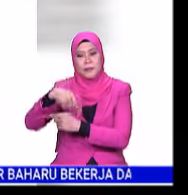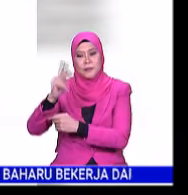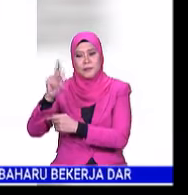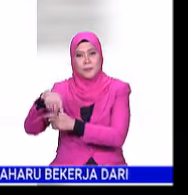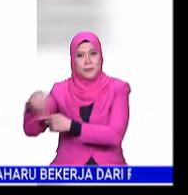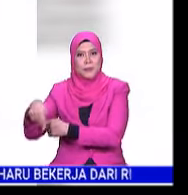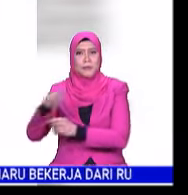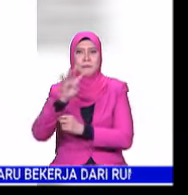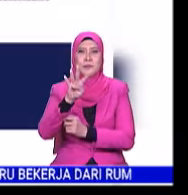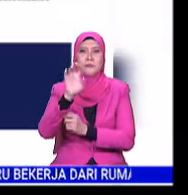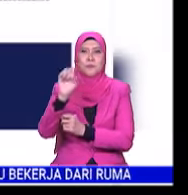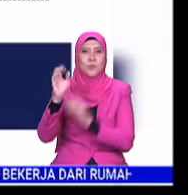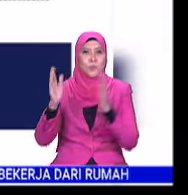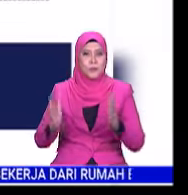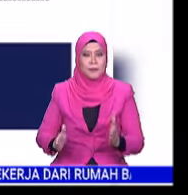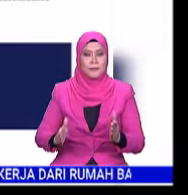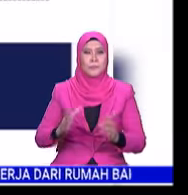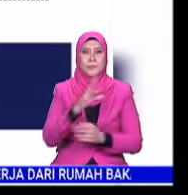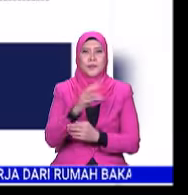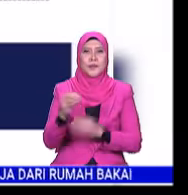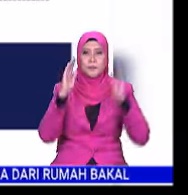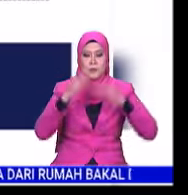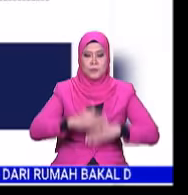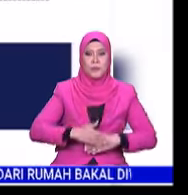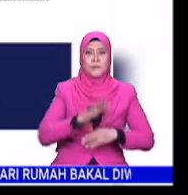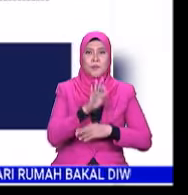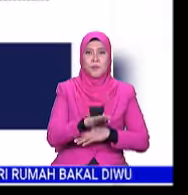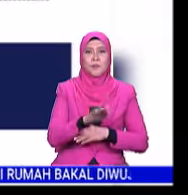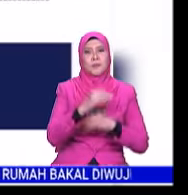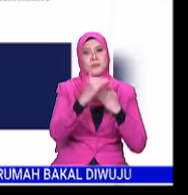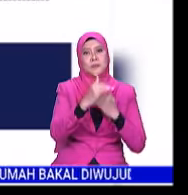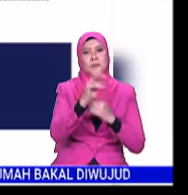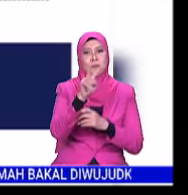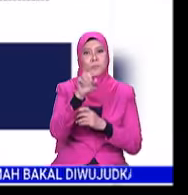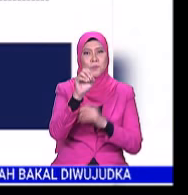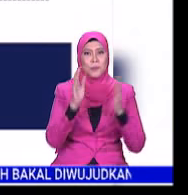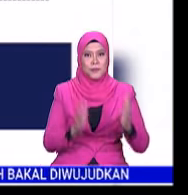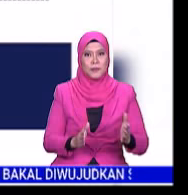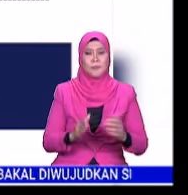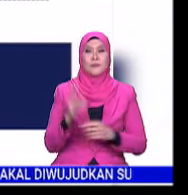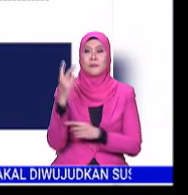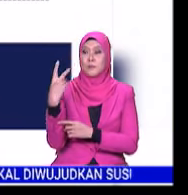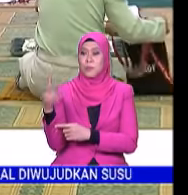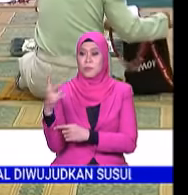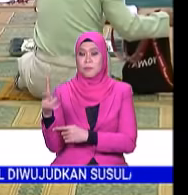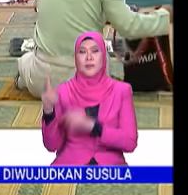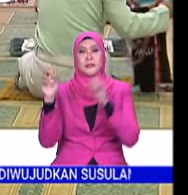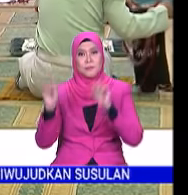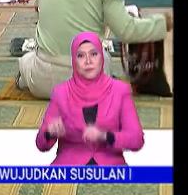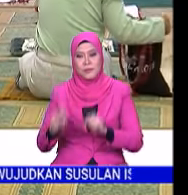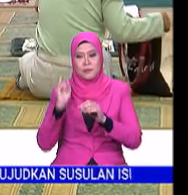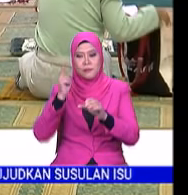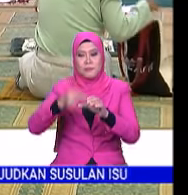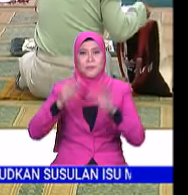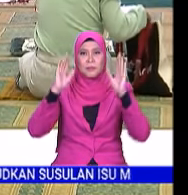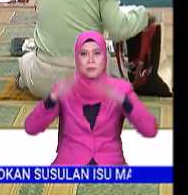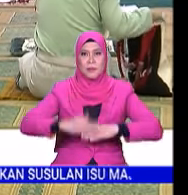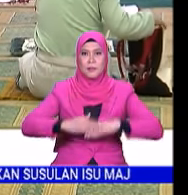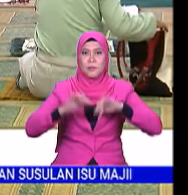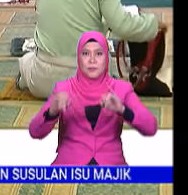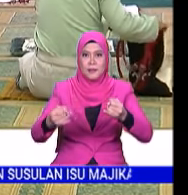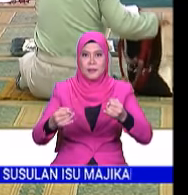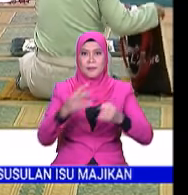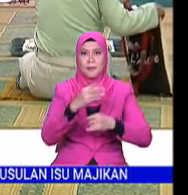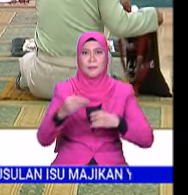adalah 40 orang, sementara solat fardu 20 orang. 12 jemaah dibenar solat Jumaat, solat Aidil Adha dan